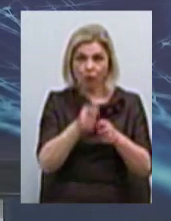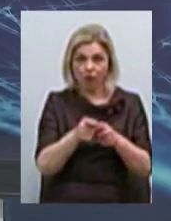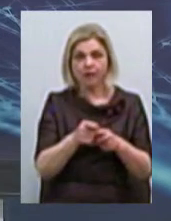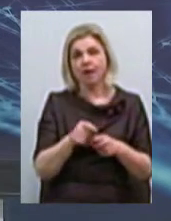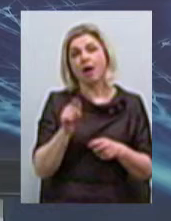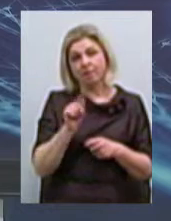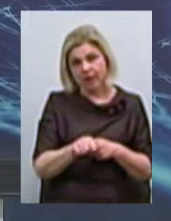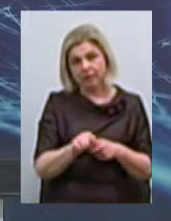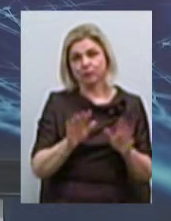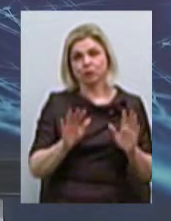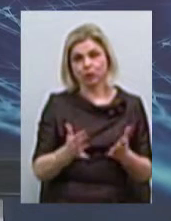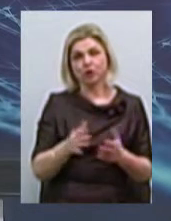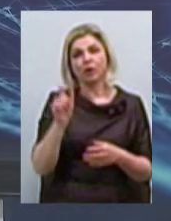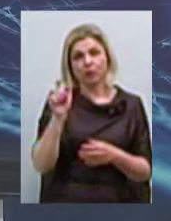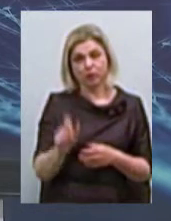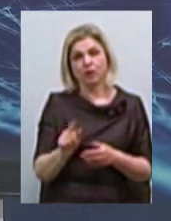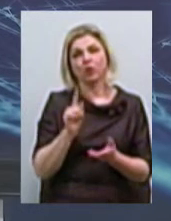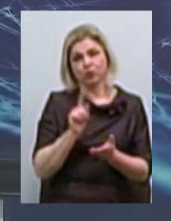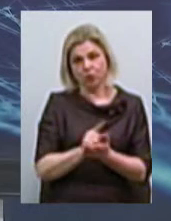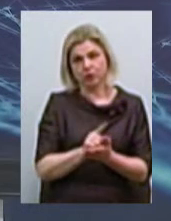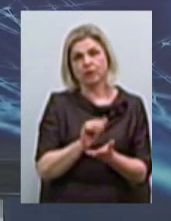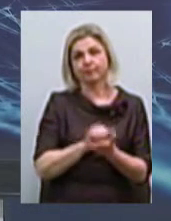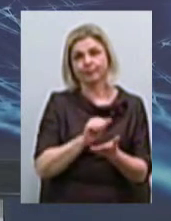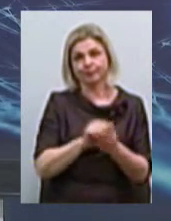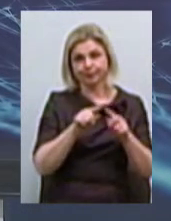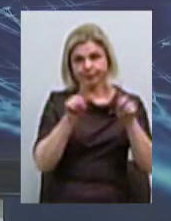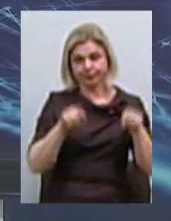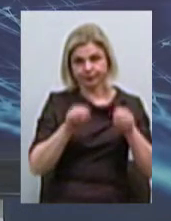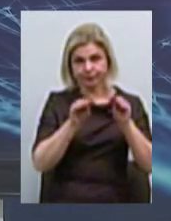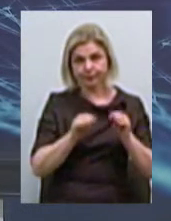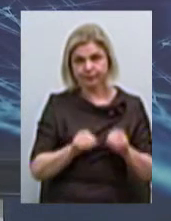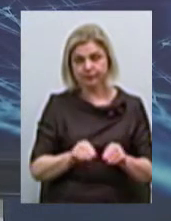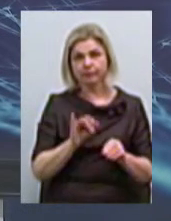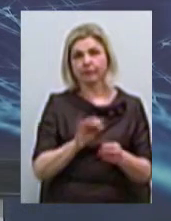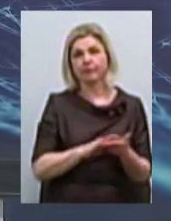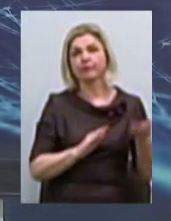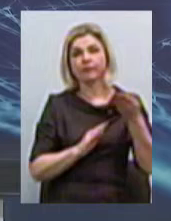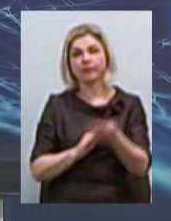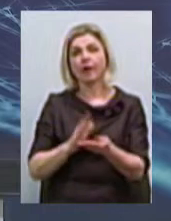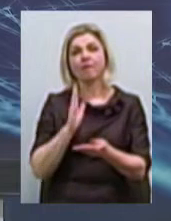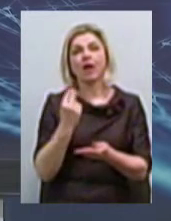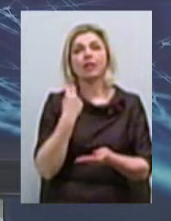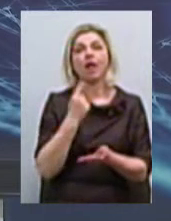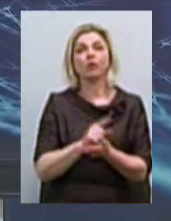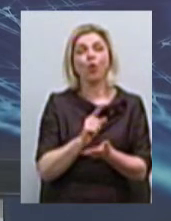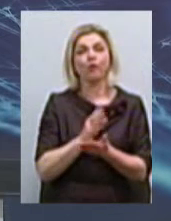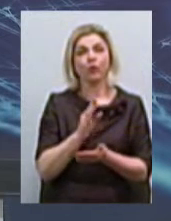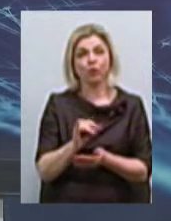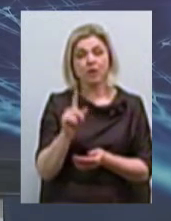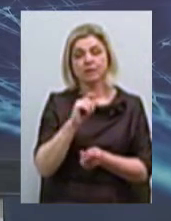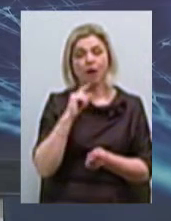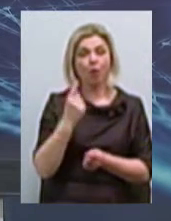цьому випадку фізична особа повинна подати податкову декларацію до контролюючого органу за звітний календарний рік